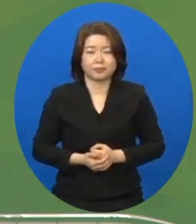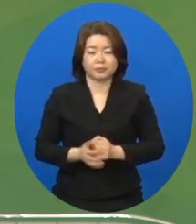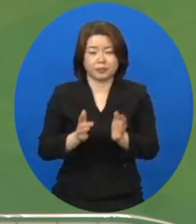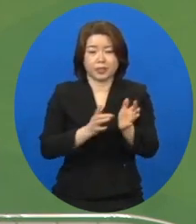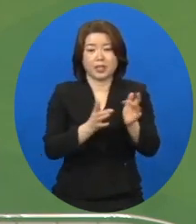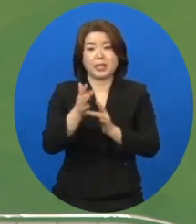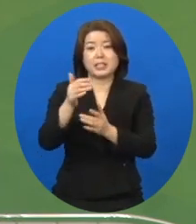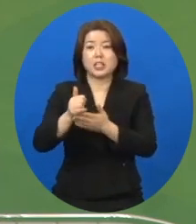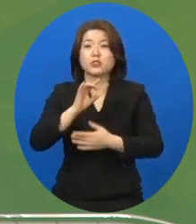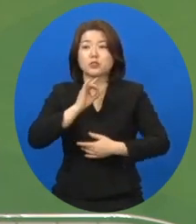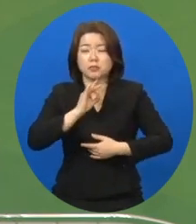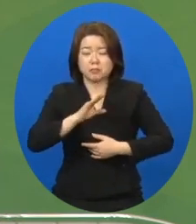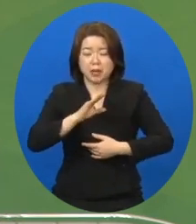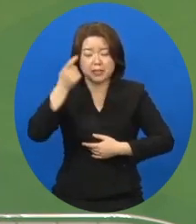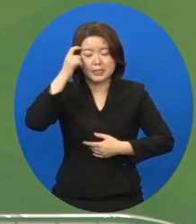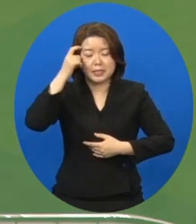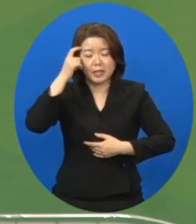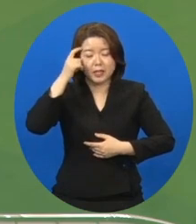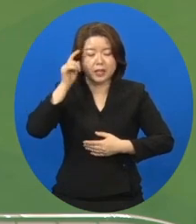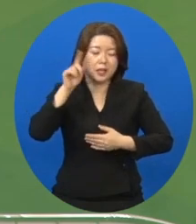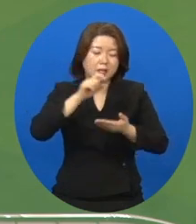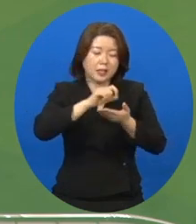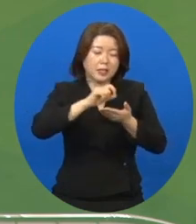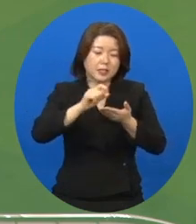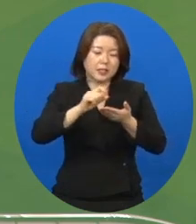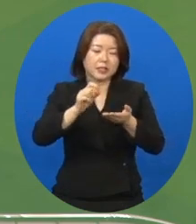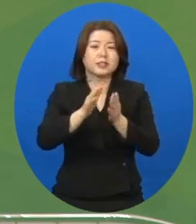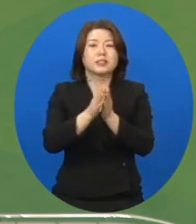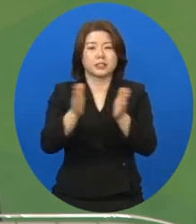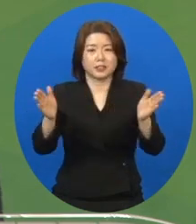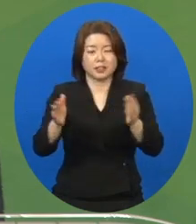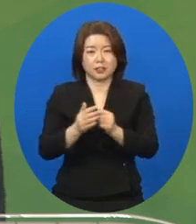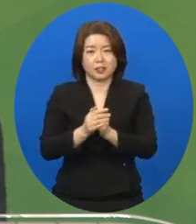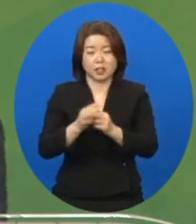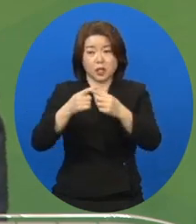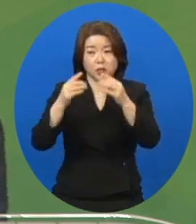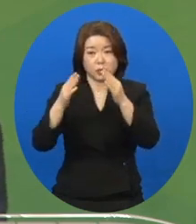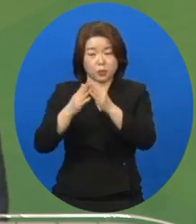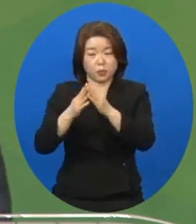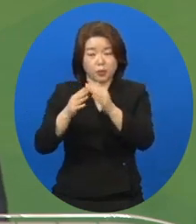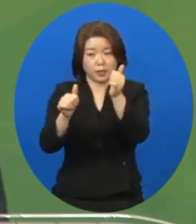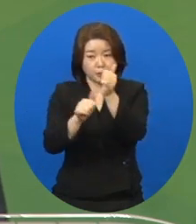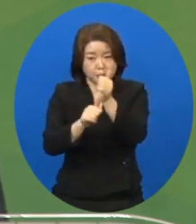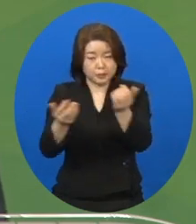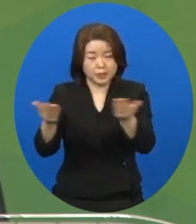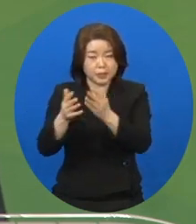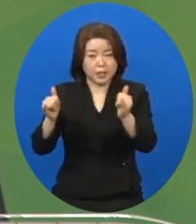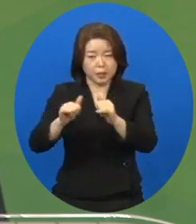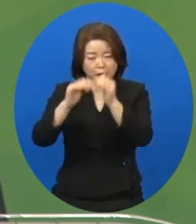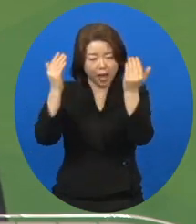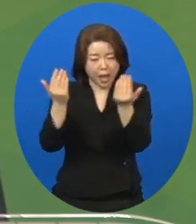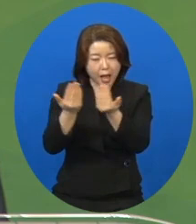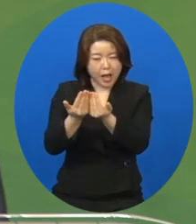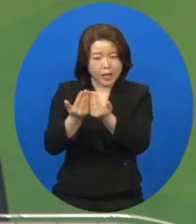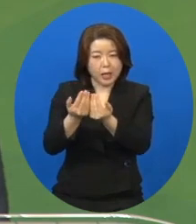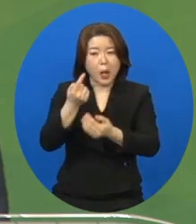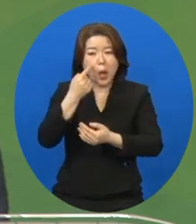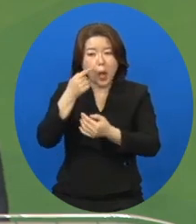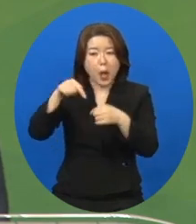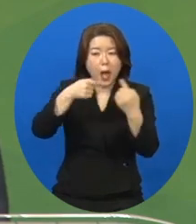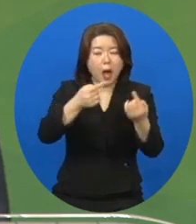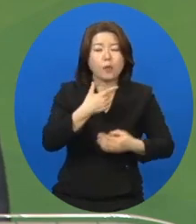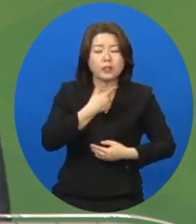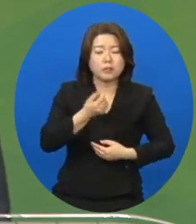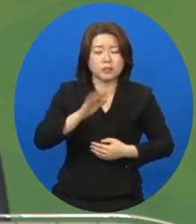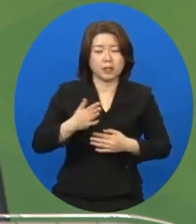예수님만 생각하는 일기를 쓰기 시작하다 교회 교육자들과 다 함께 해보고 싶지만 내가